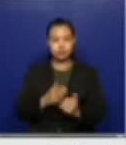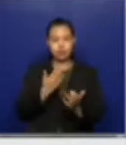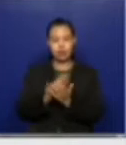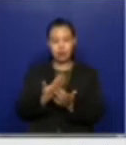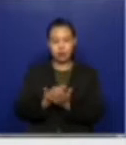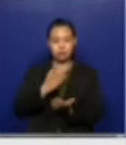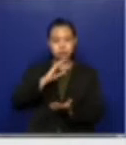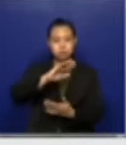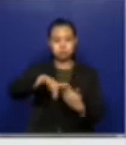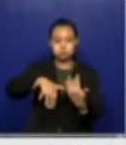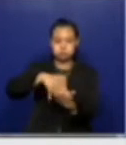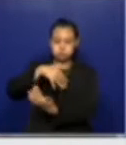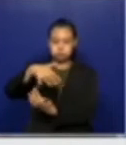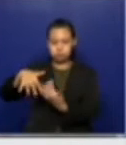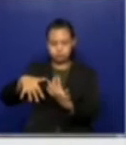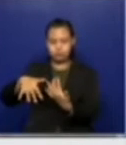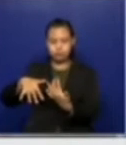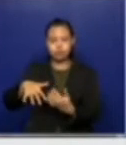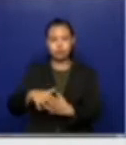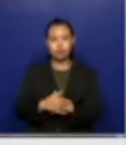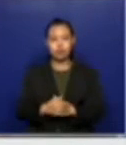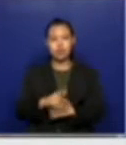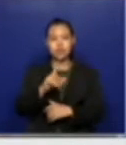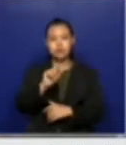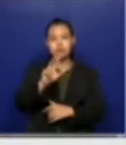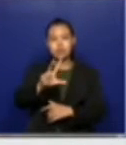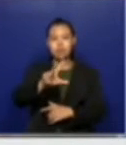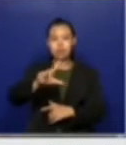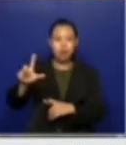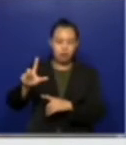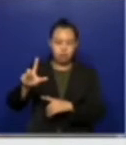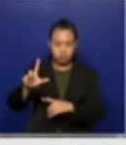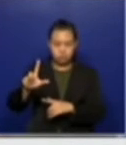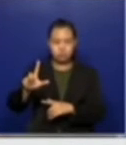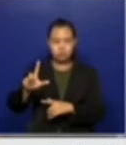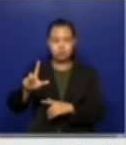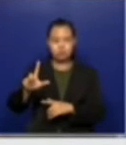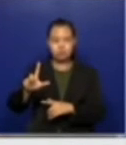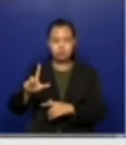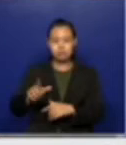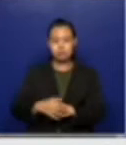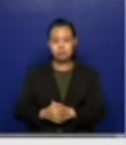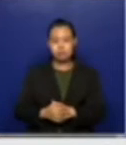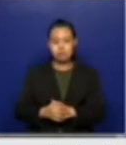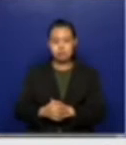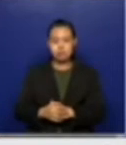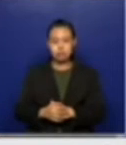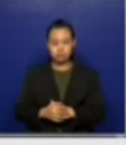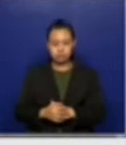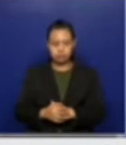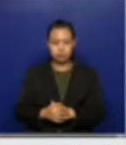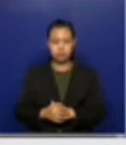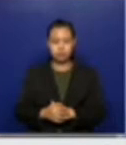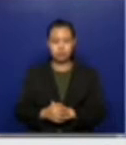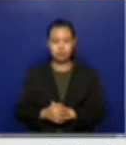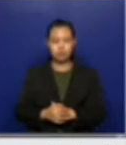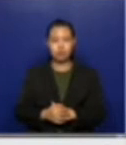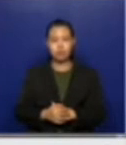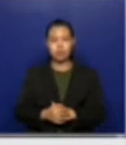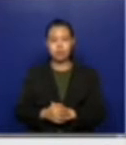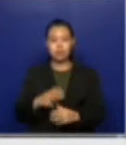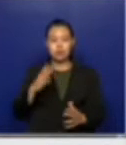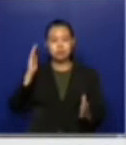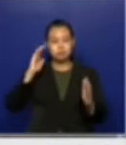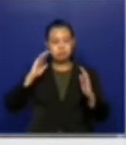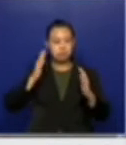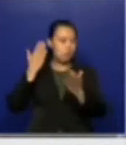ไปแล้วกว่า23ล้านล้านบาทมากที่สุดในประวัติศาสตร์ของประเทศ